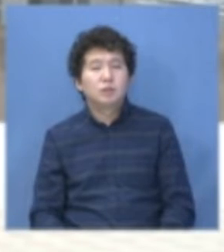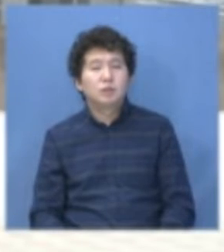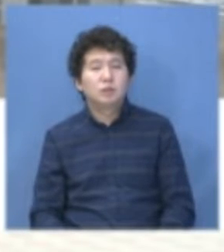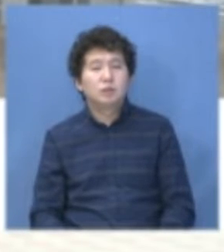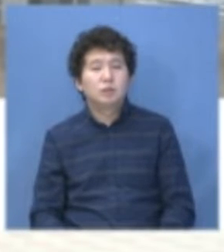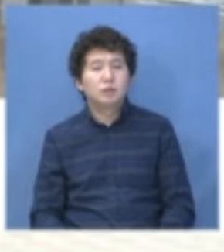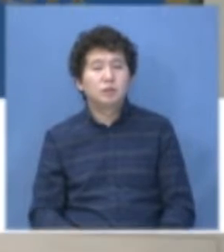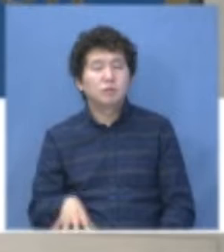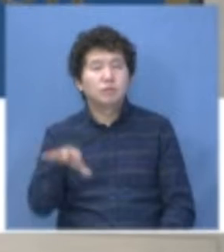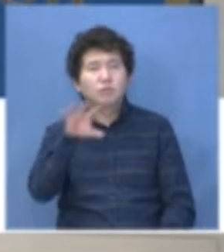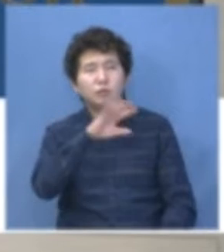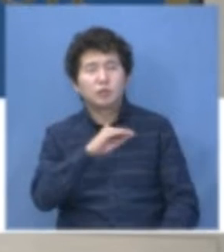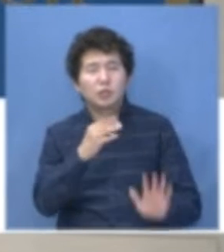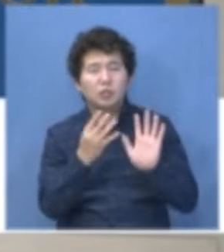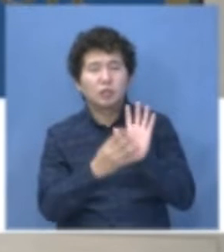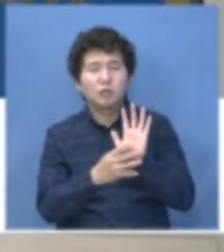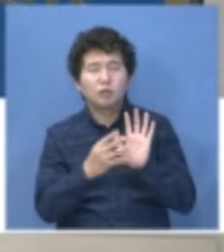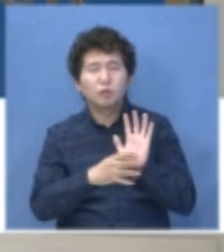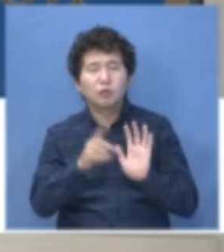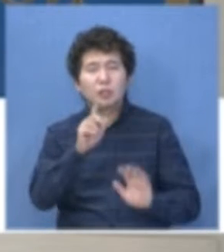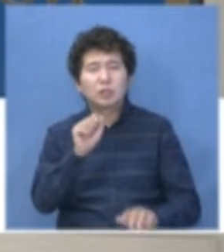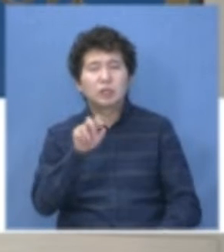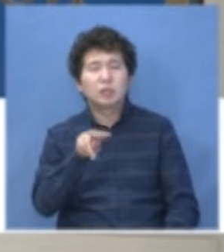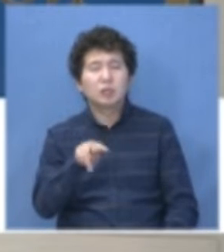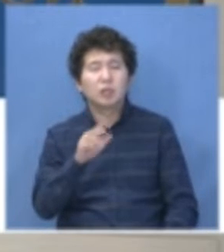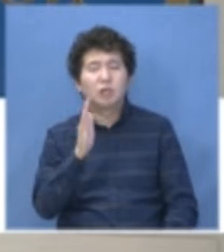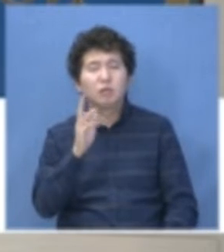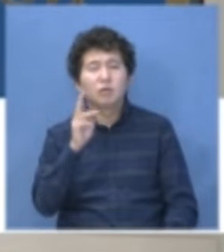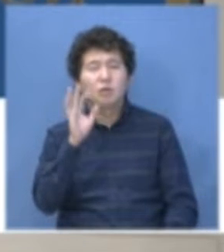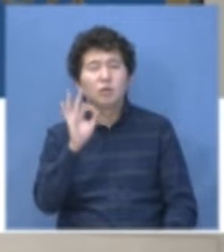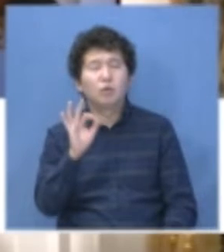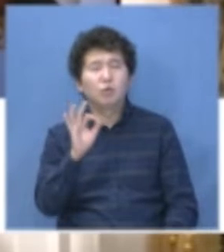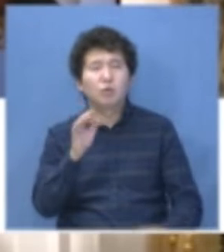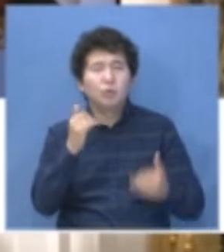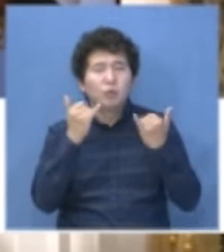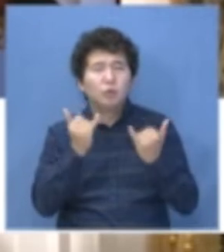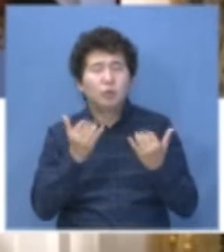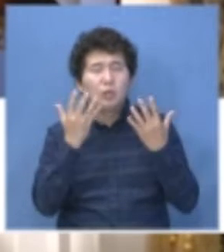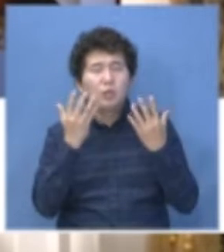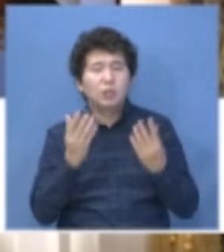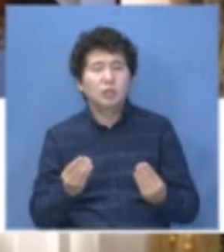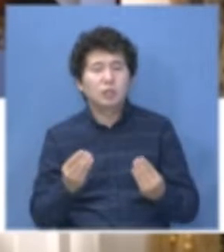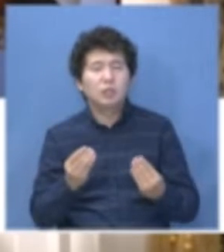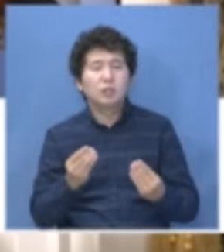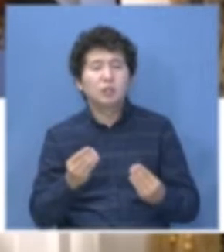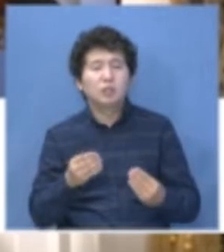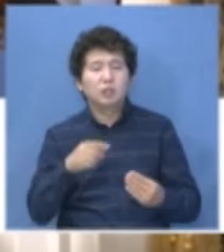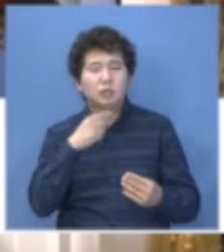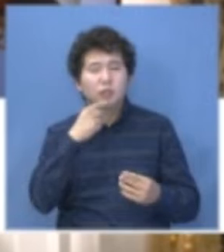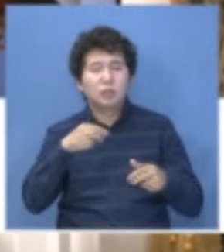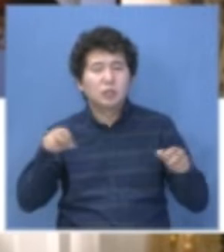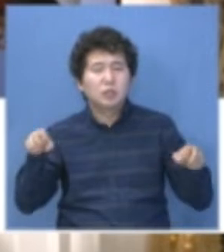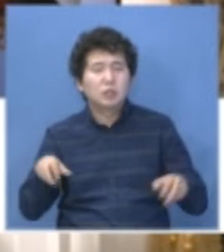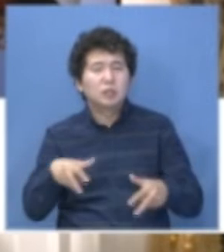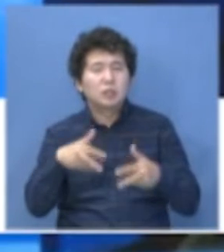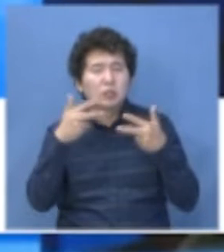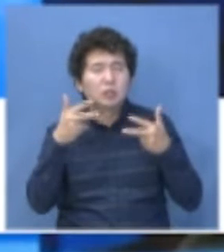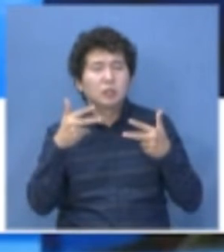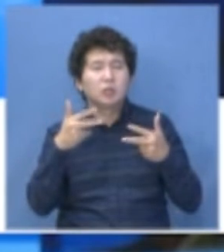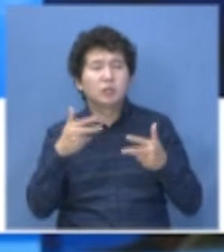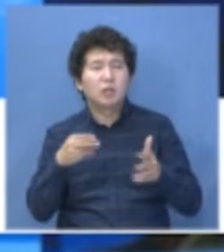Все 90 залов судебных заседаний в Восточно-Казахстанской области на сегодняшний день оснащены современными средствами аудио-